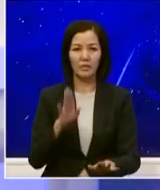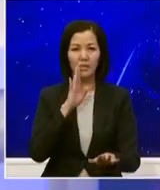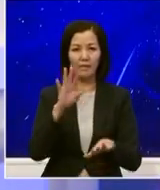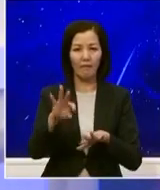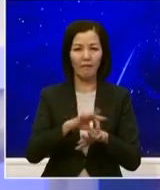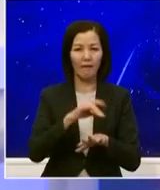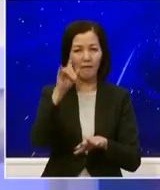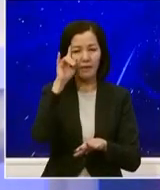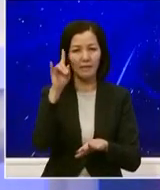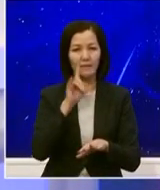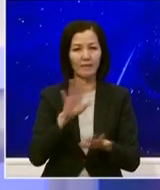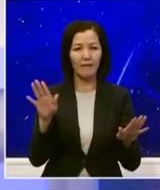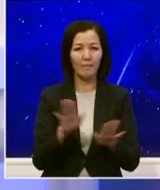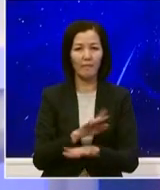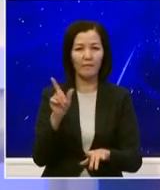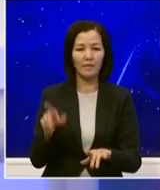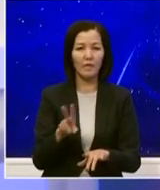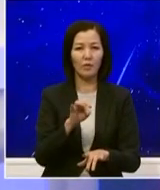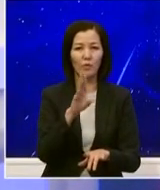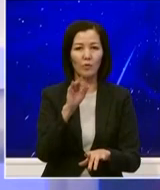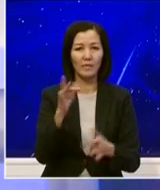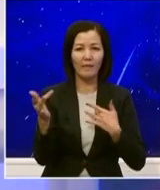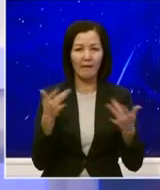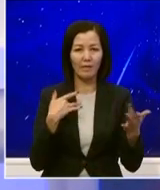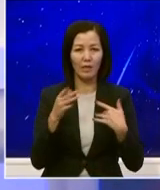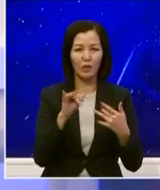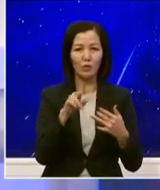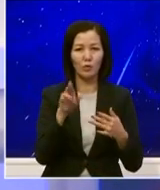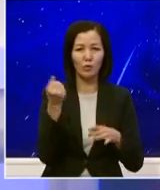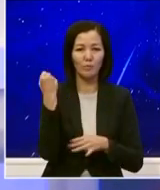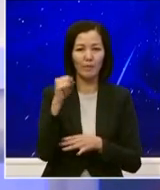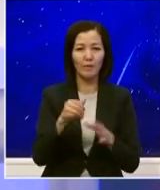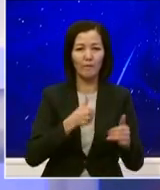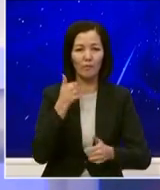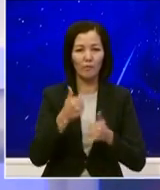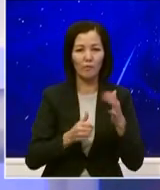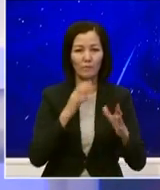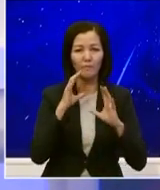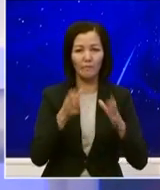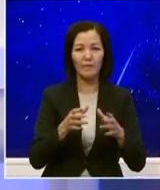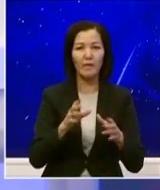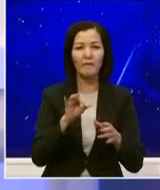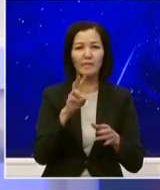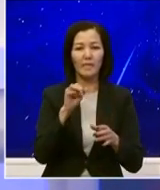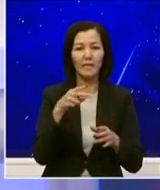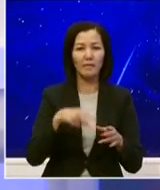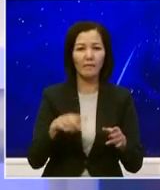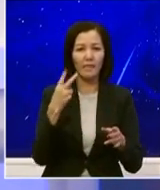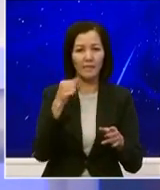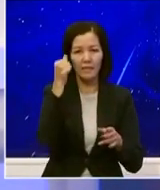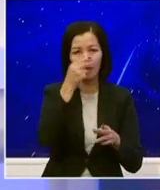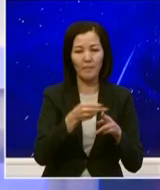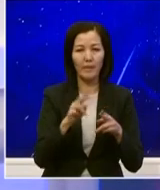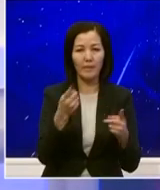Жена казахстанского певца Кайрата Нуртаса, актриса Жулдыз Абдукаримова, победила в конкурсе «Мисс Вселенная 2020». Об этом сообщается